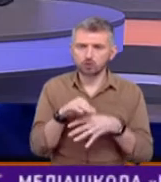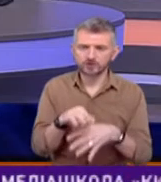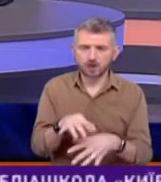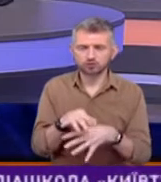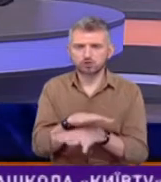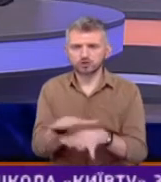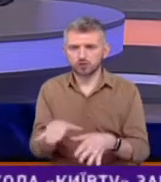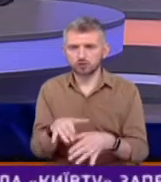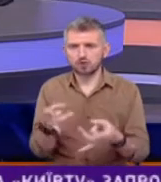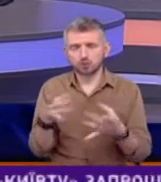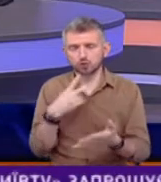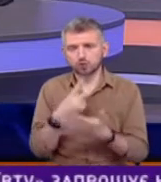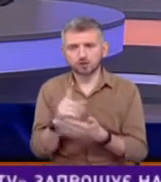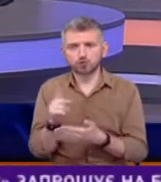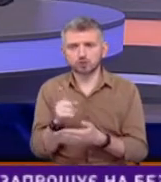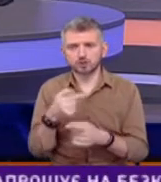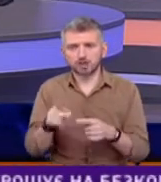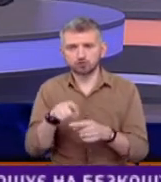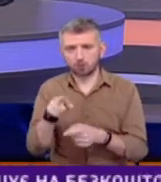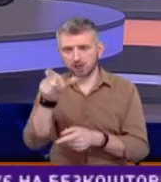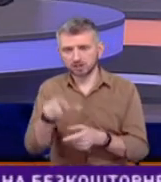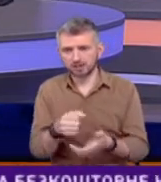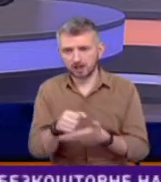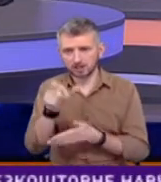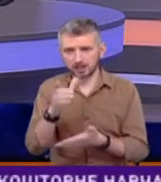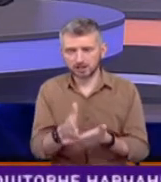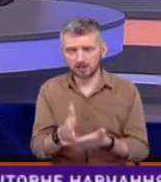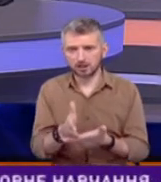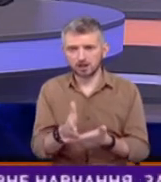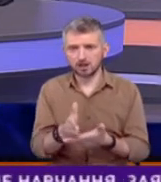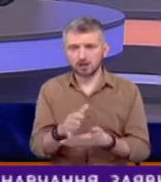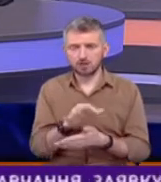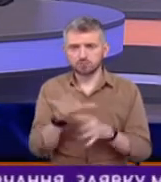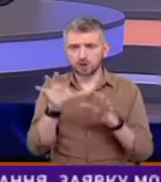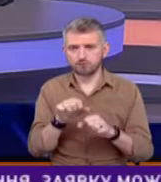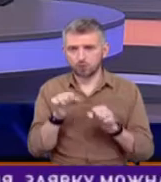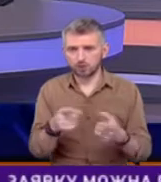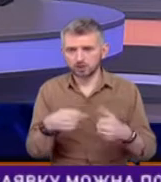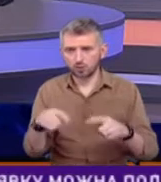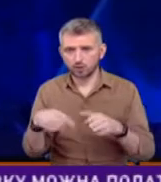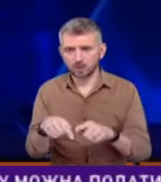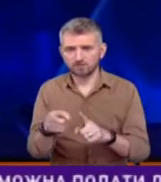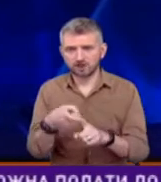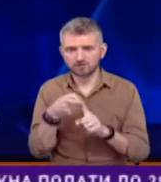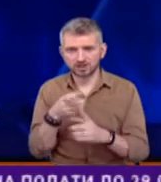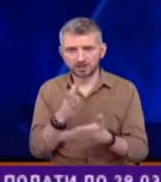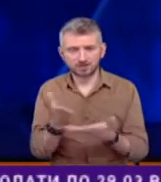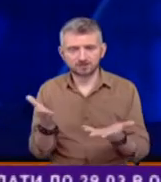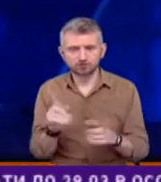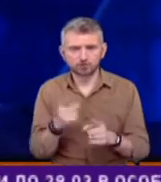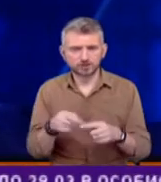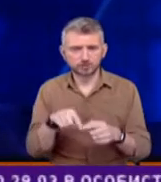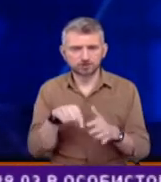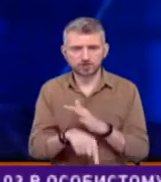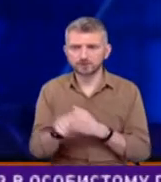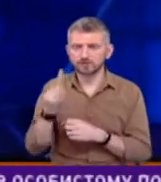що? Просто показати, що і на цього кандидату є там, якби, в правоохоронних органів гачки якісь, чи що це